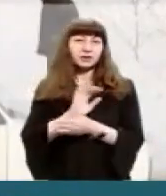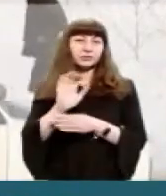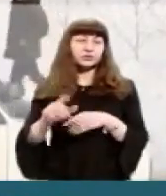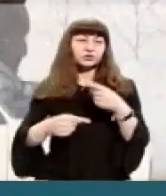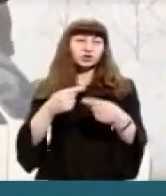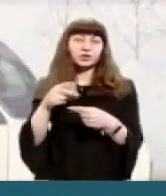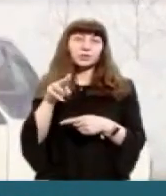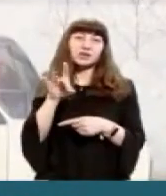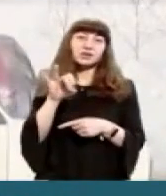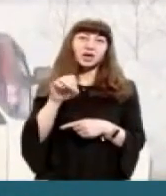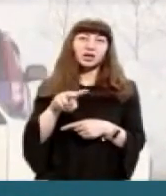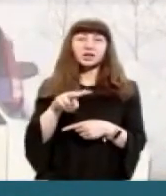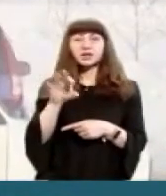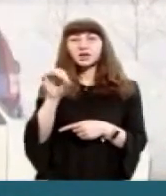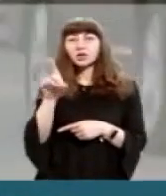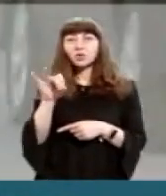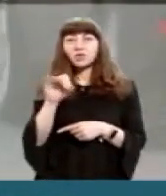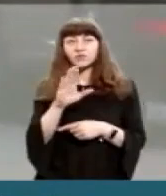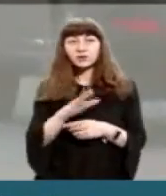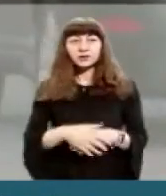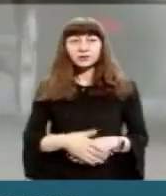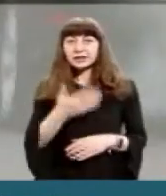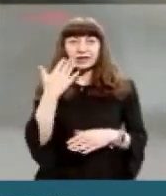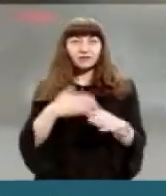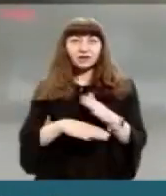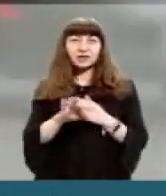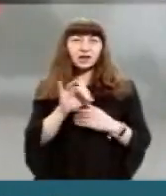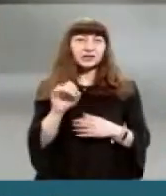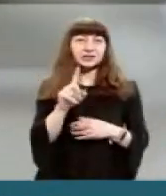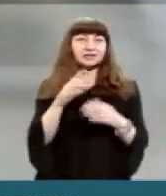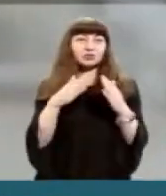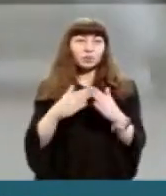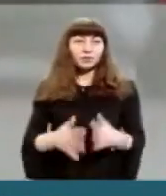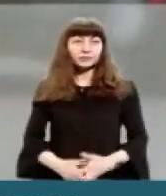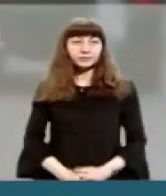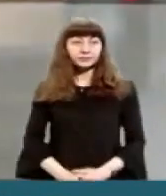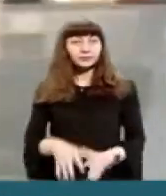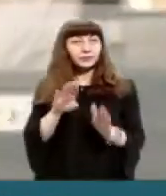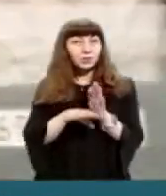Құжаттар арнайы тексерістен өткеннен кейін автокөлік иесіне тіркеу құжаты туралы хабарлама